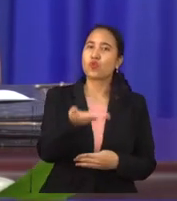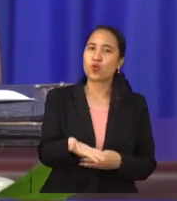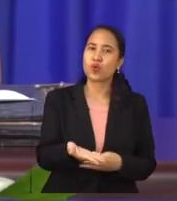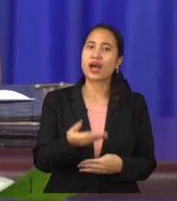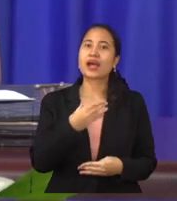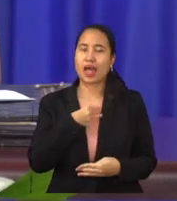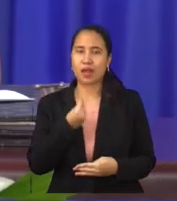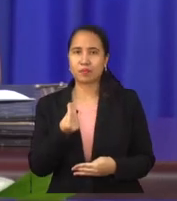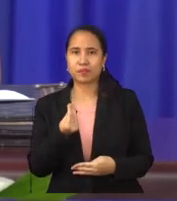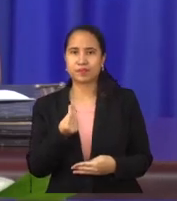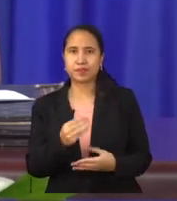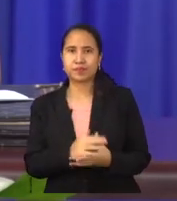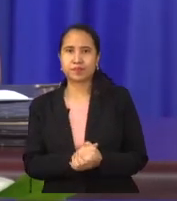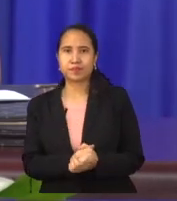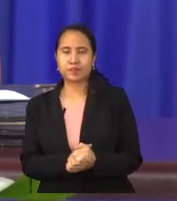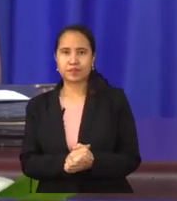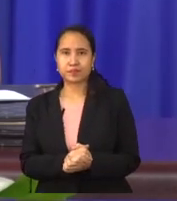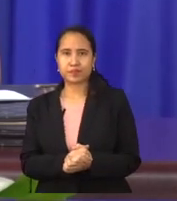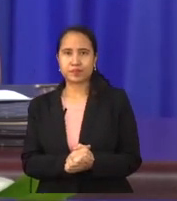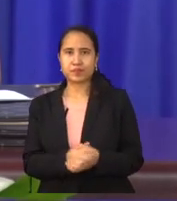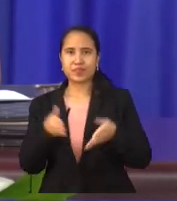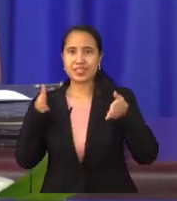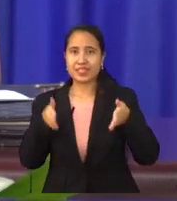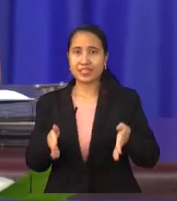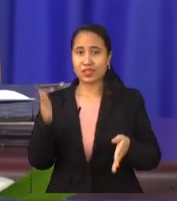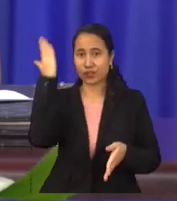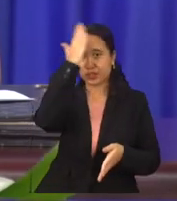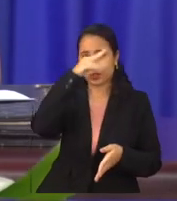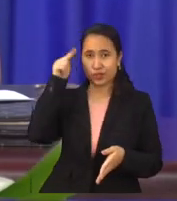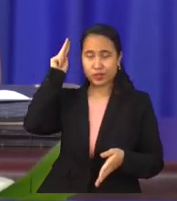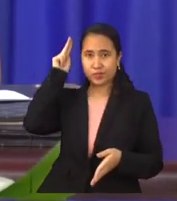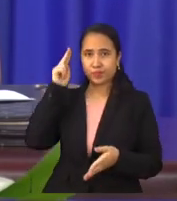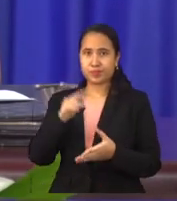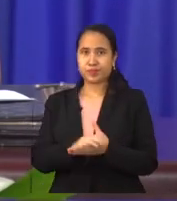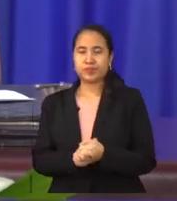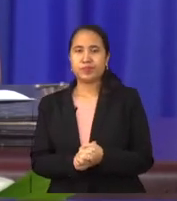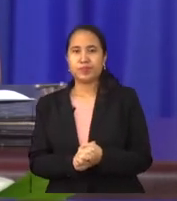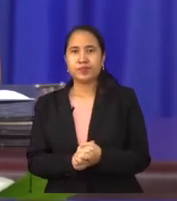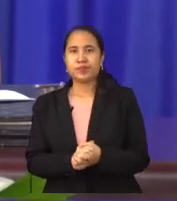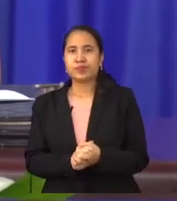Moiwana tegen de staat Suriname, als ook de zaak Alobutu